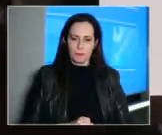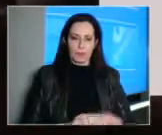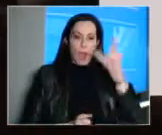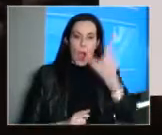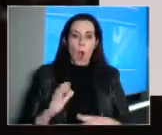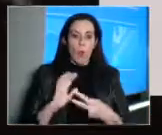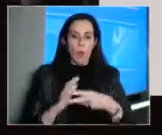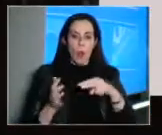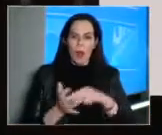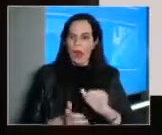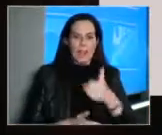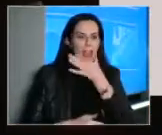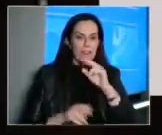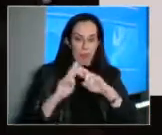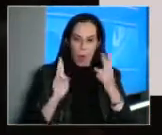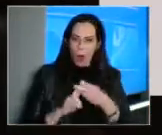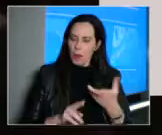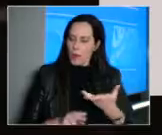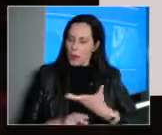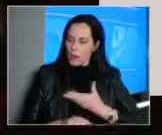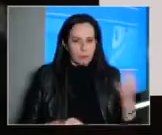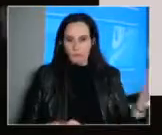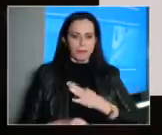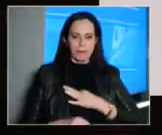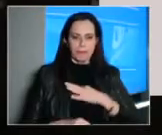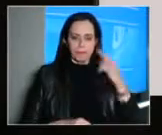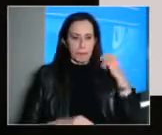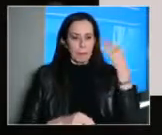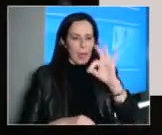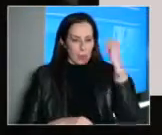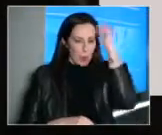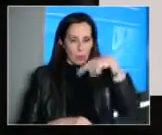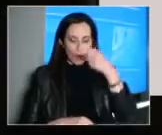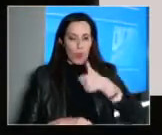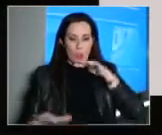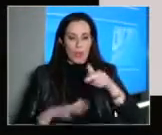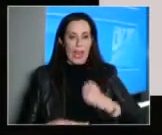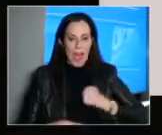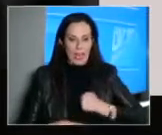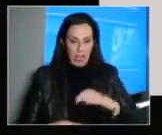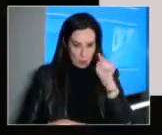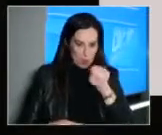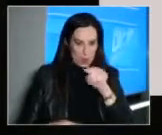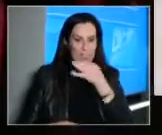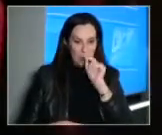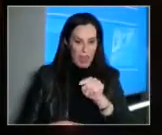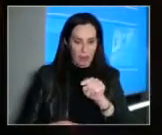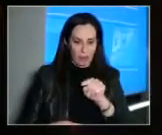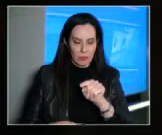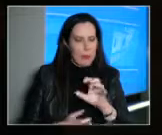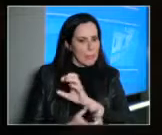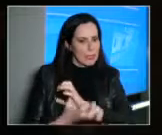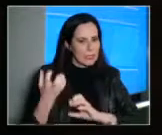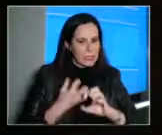הפוליטיקאי הפוטוגני בעולם סופג מכה קשה לתדמיתו הזוהרת. ראש ממשלת קנדה, ג'סטין טרודו,